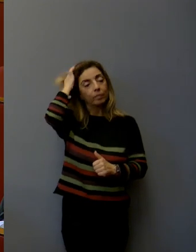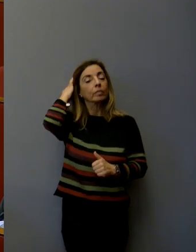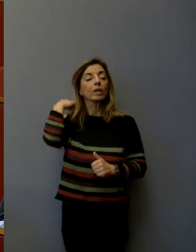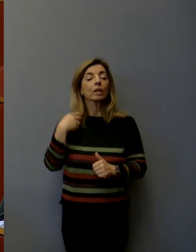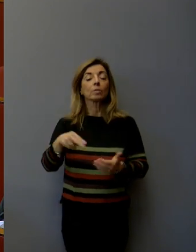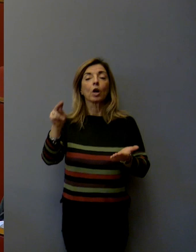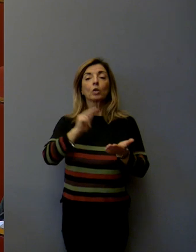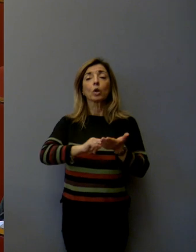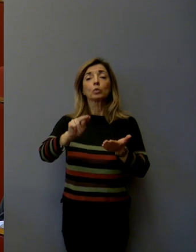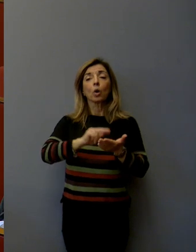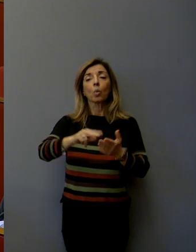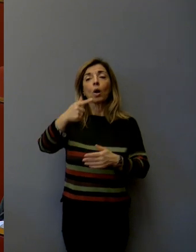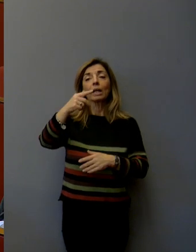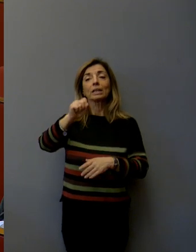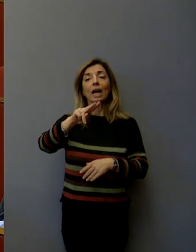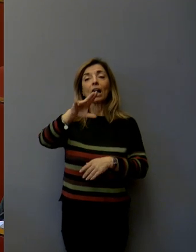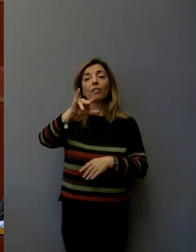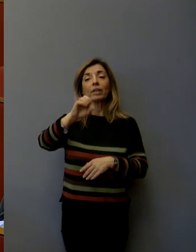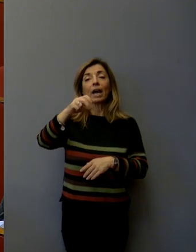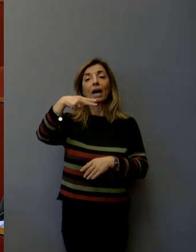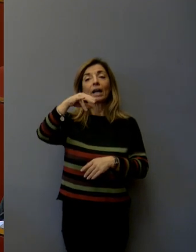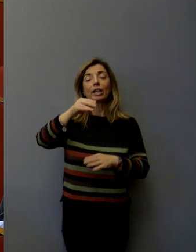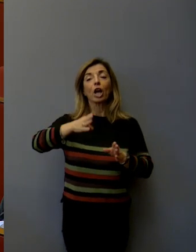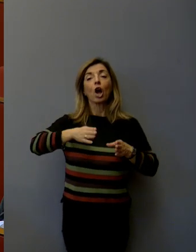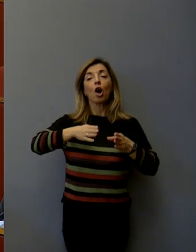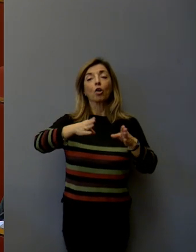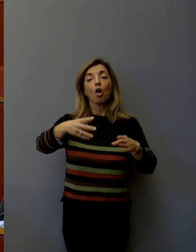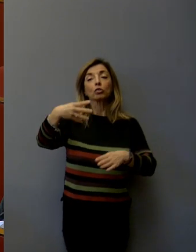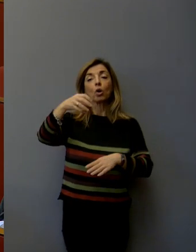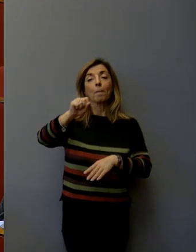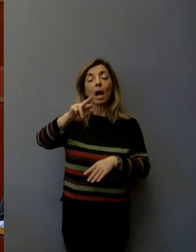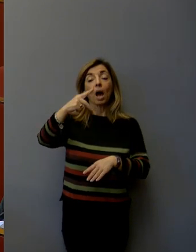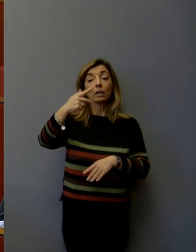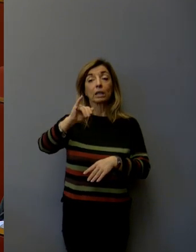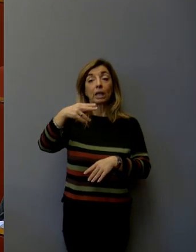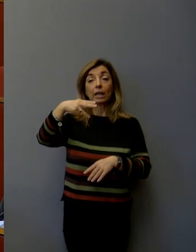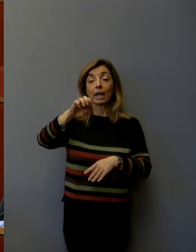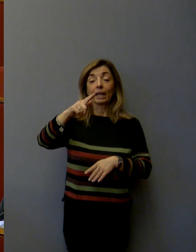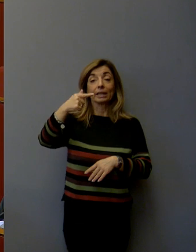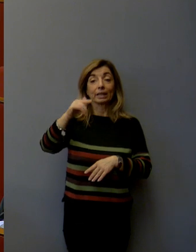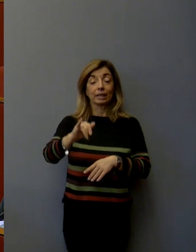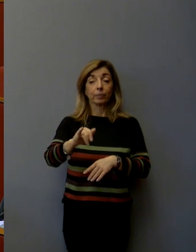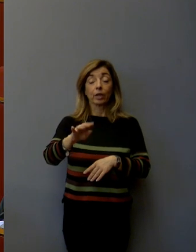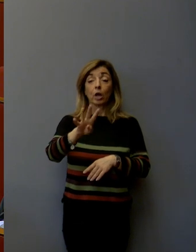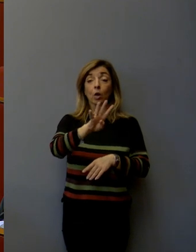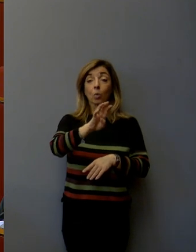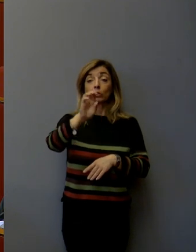scuola Taviani Corso Martinetti 77 400 mila euro qua andiamo già un